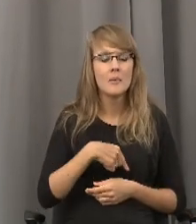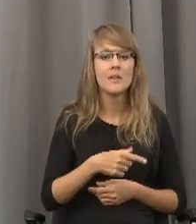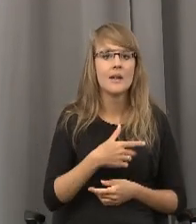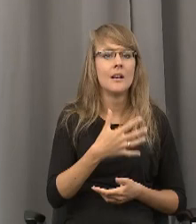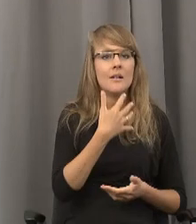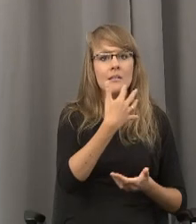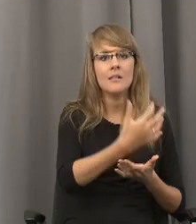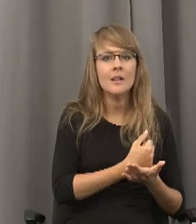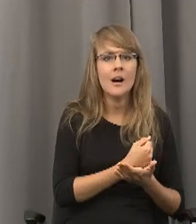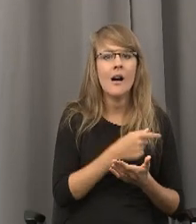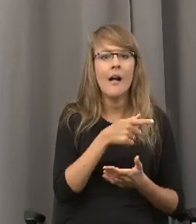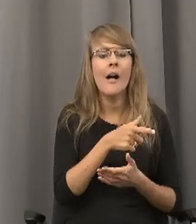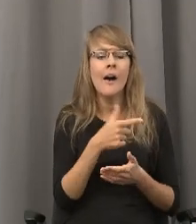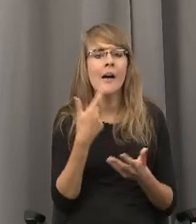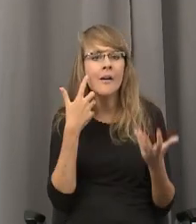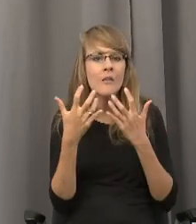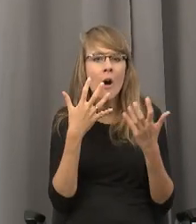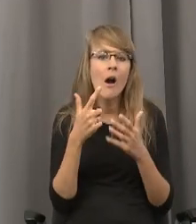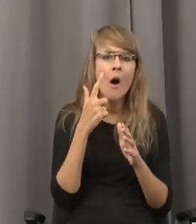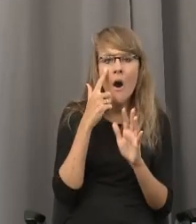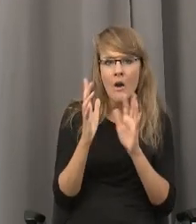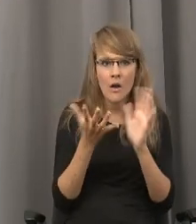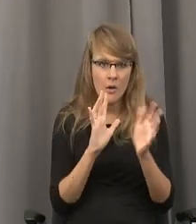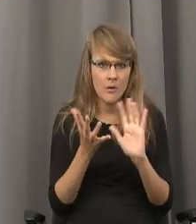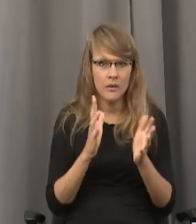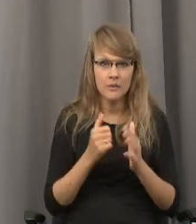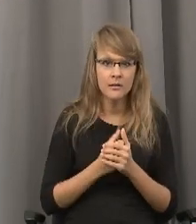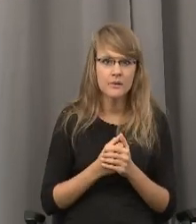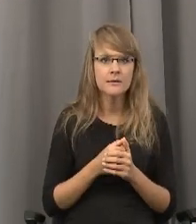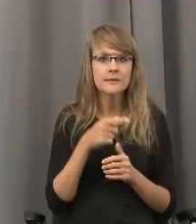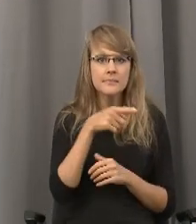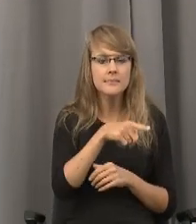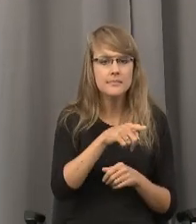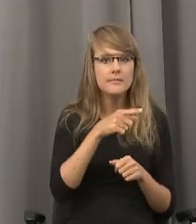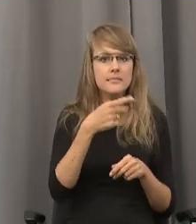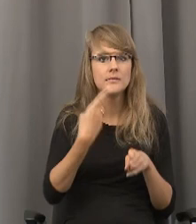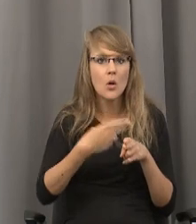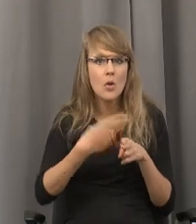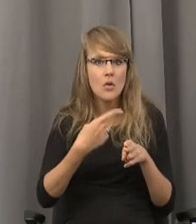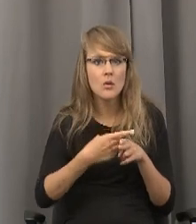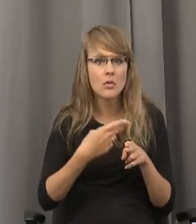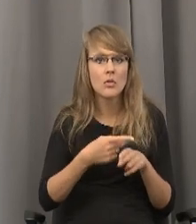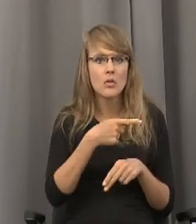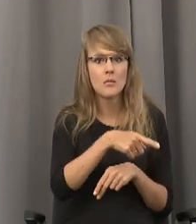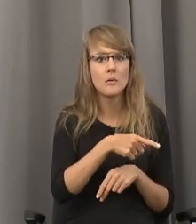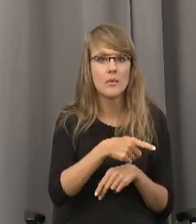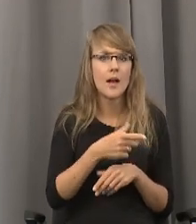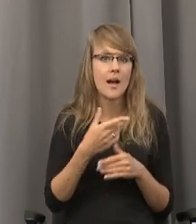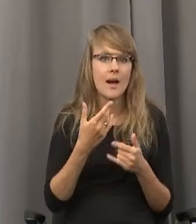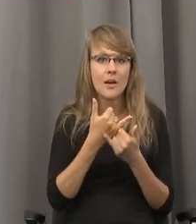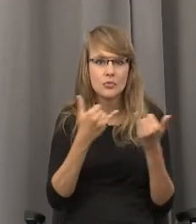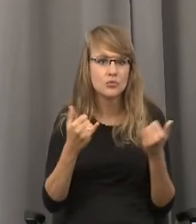już krajów europejskich przybliżonymi danymi na temat częstości występowania zespołów otępiennych